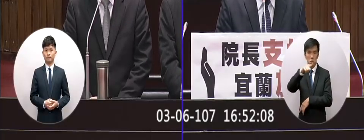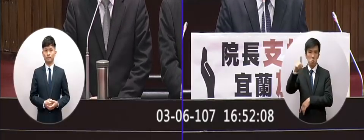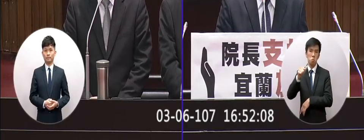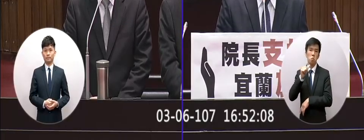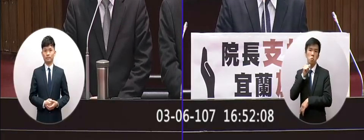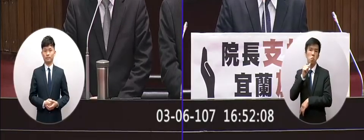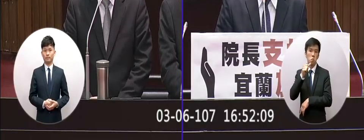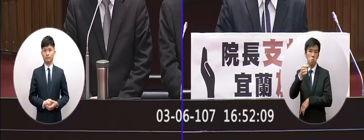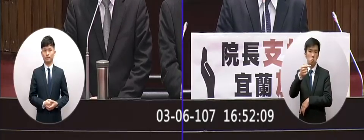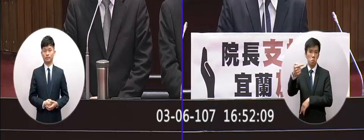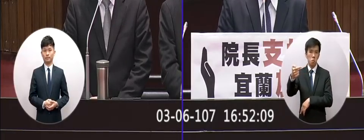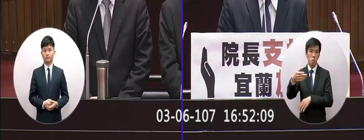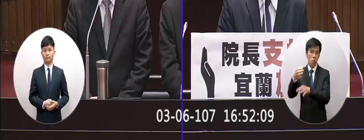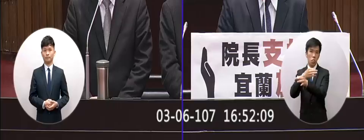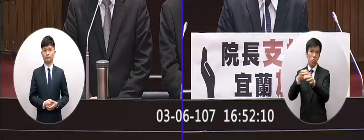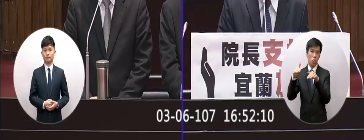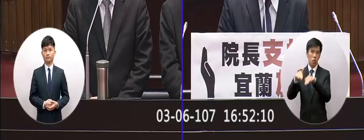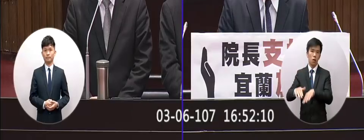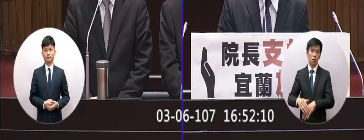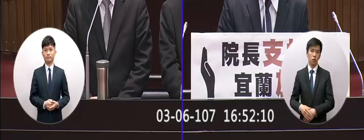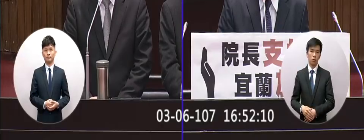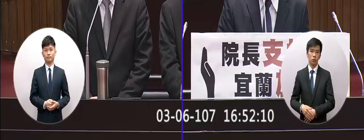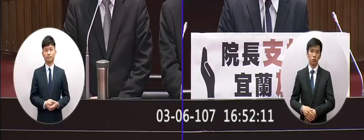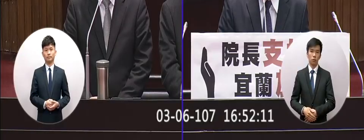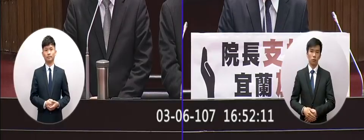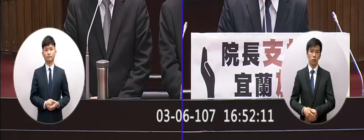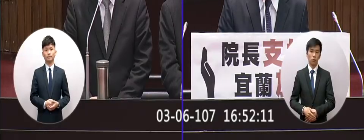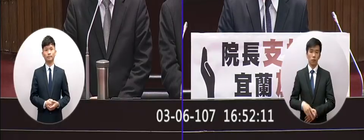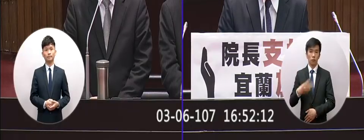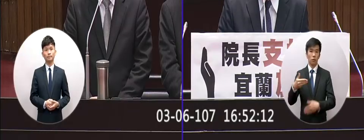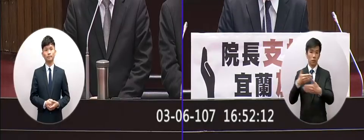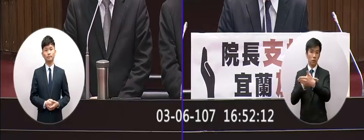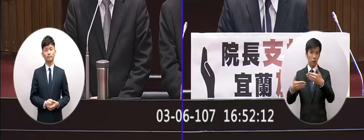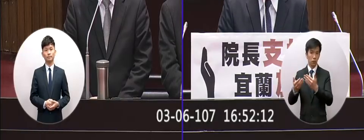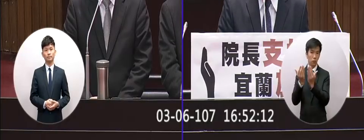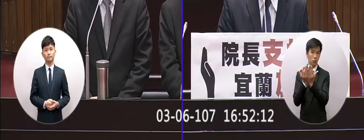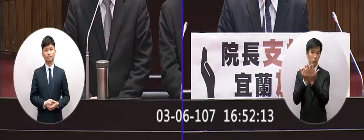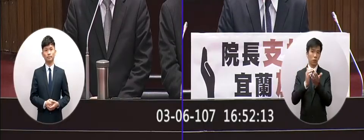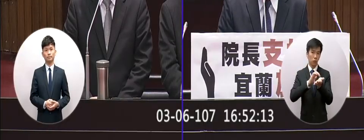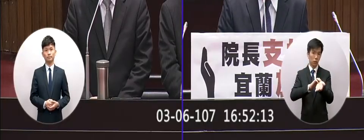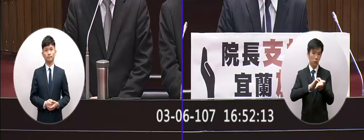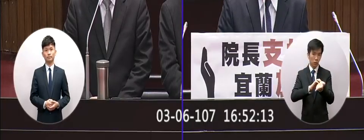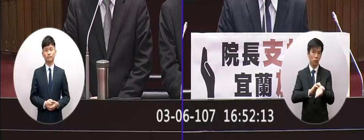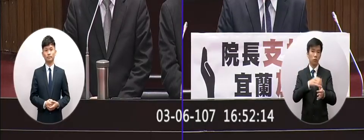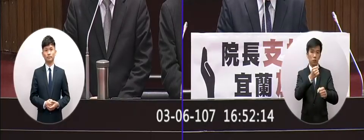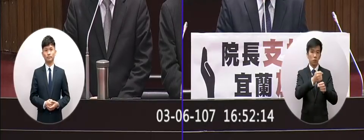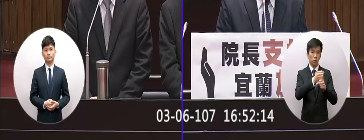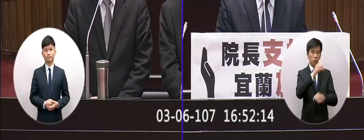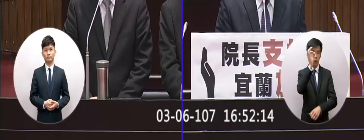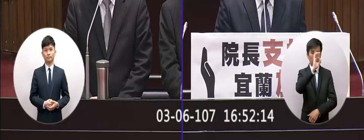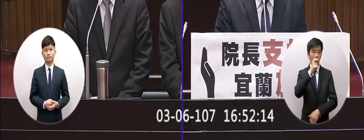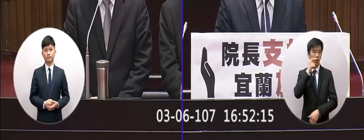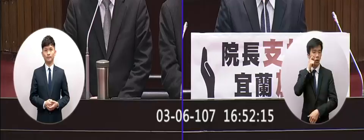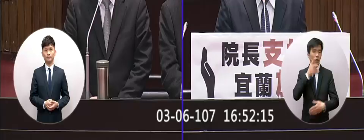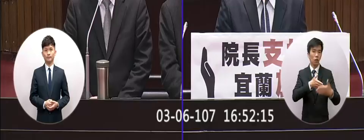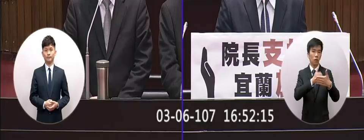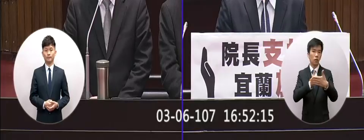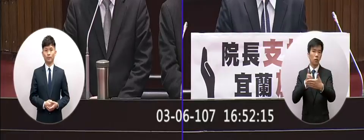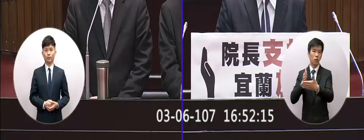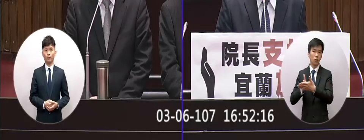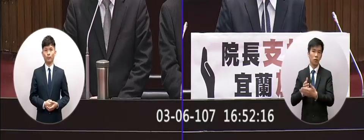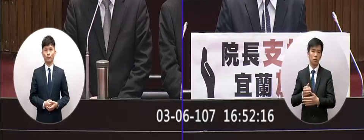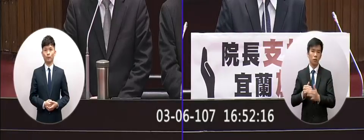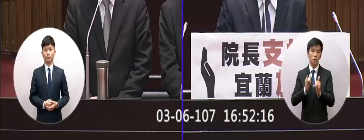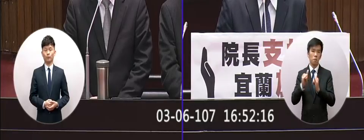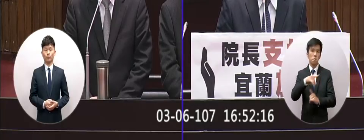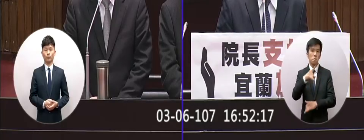穷，经济发展落后，交通、就学、就医、就业困难，人民是